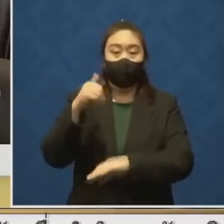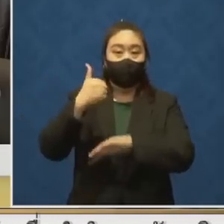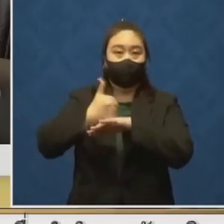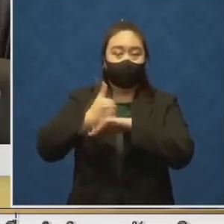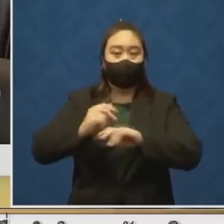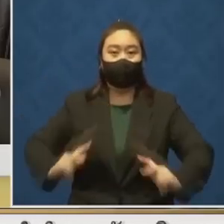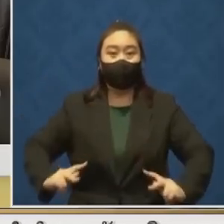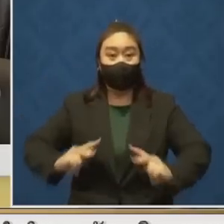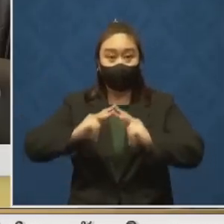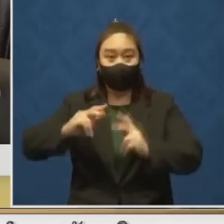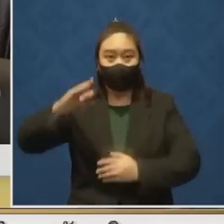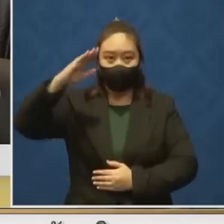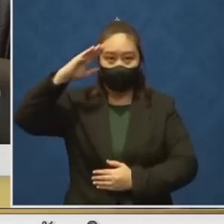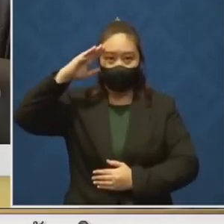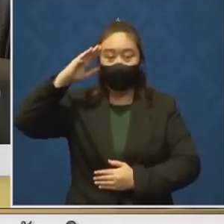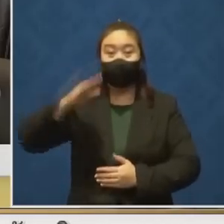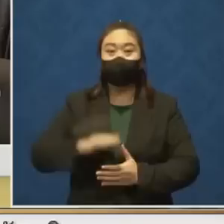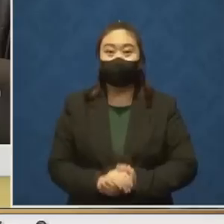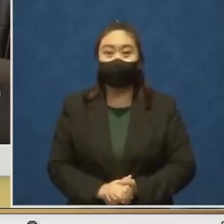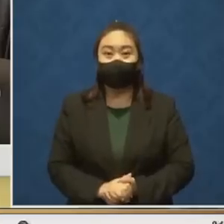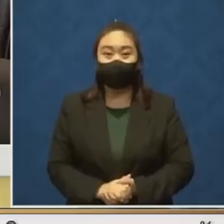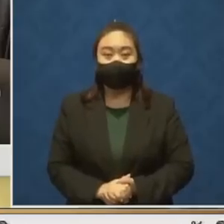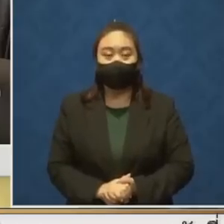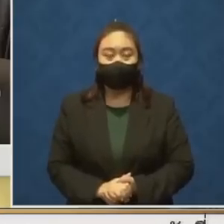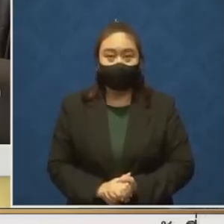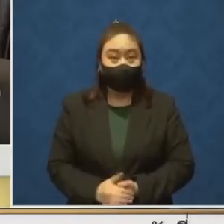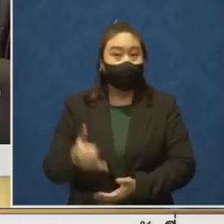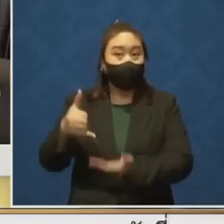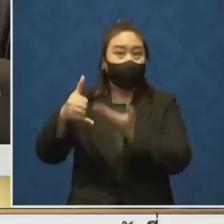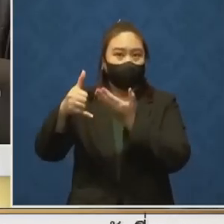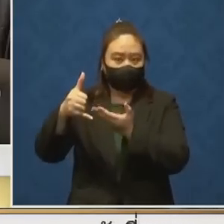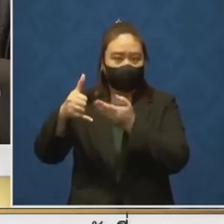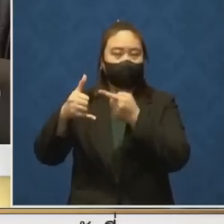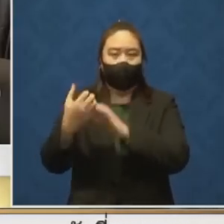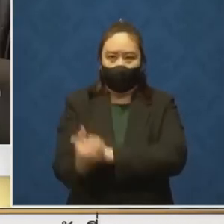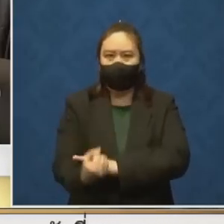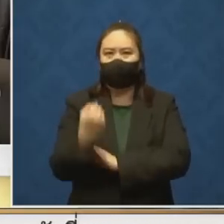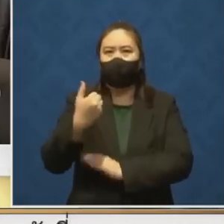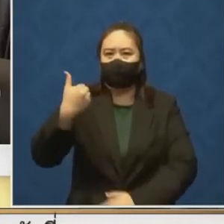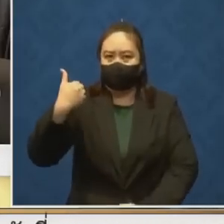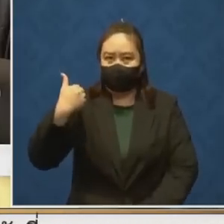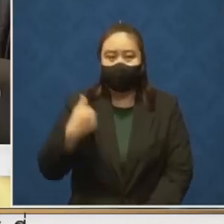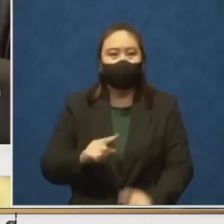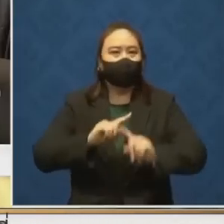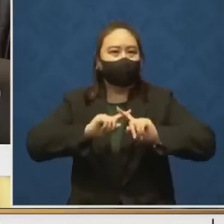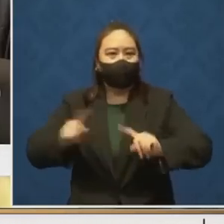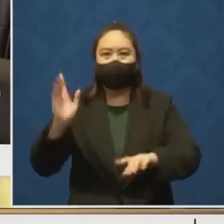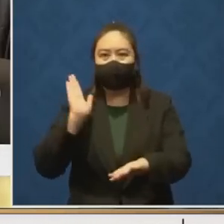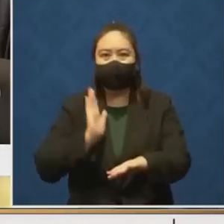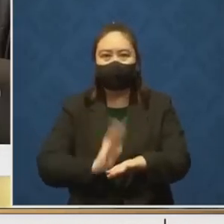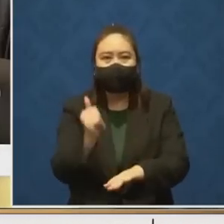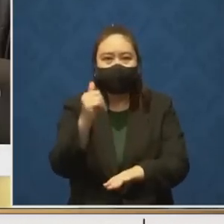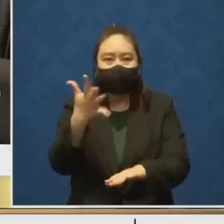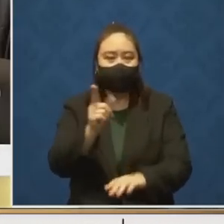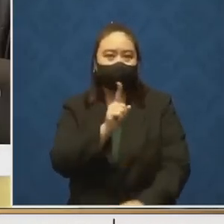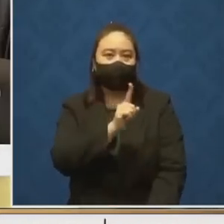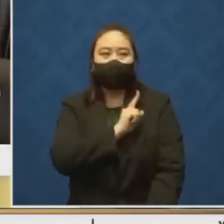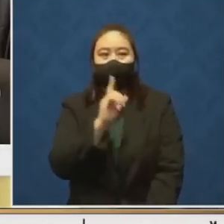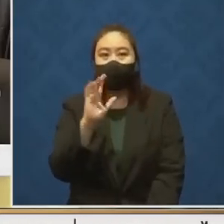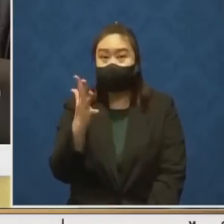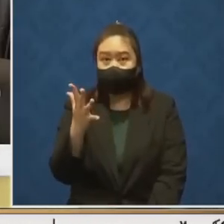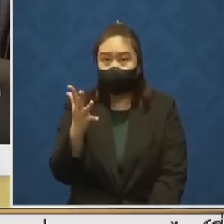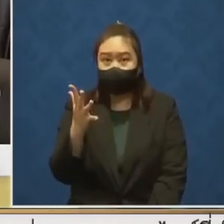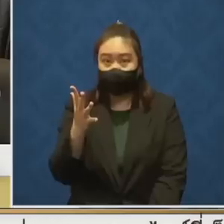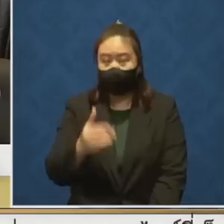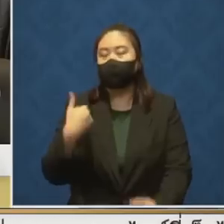ว่าการกระสวงกลาหมปุคลผู้มีอำนาจ แต่ขาดทั้งคามสามารถและความรับผดชอบใ